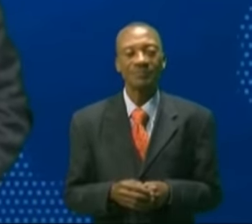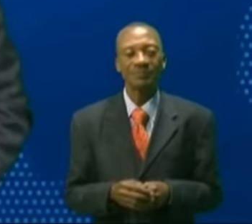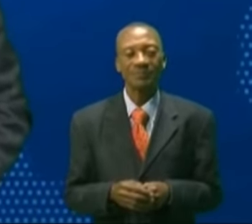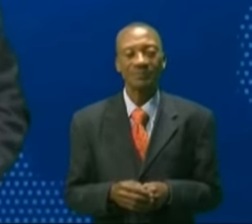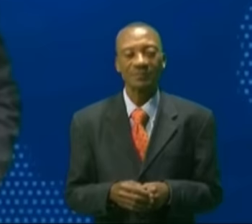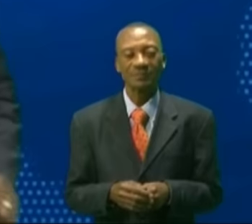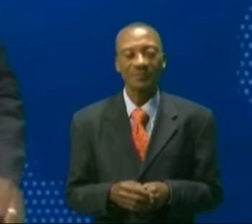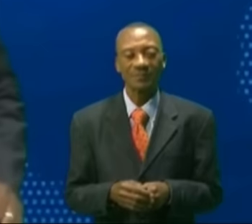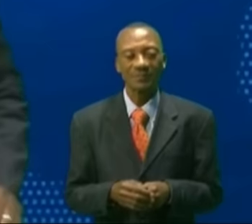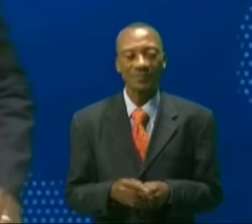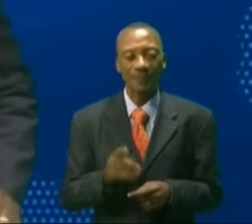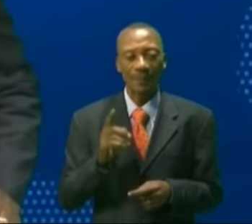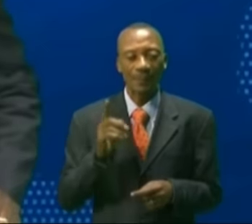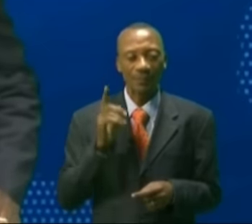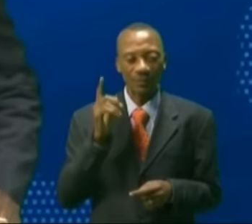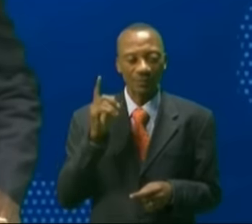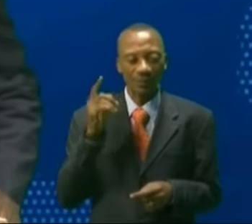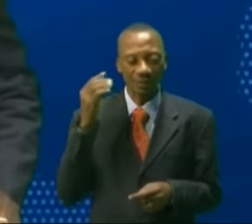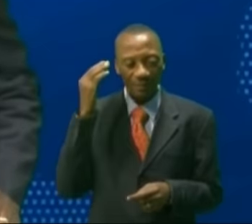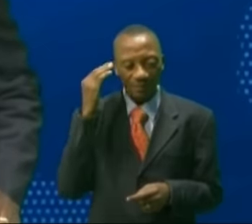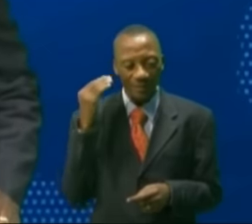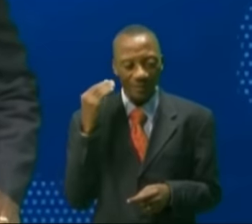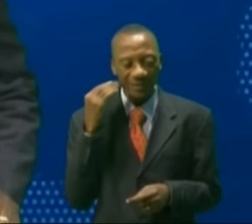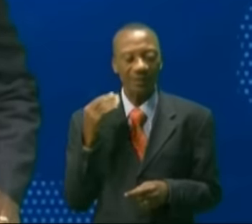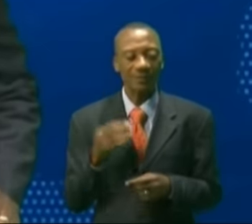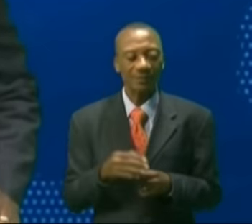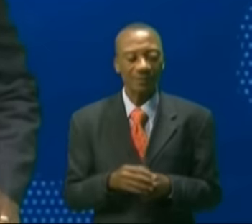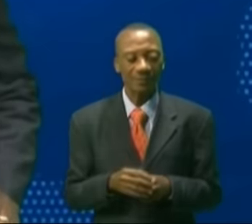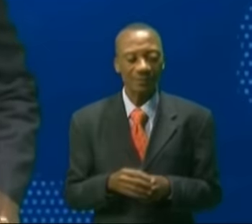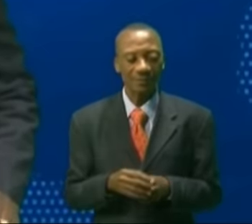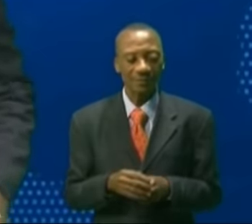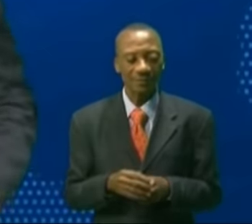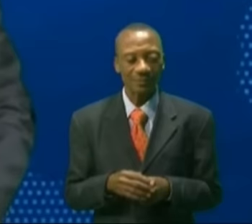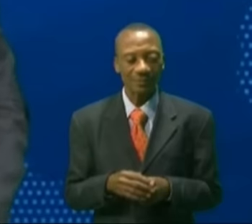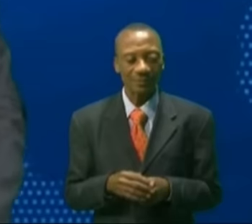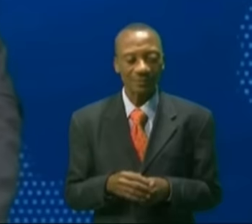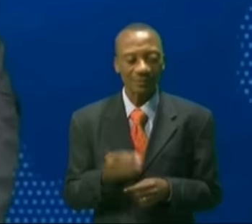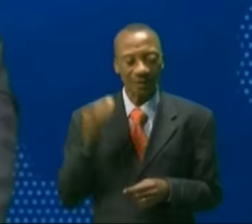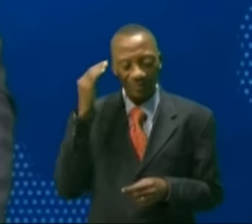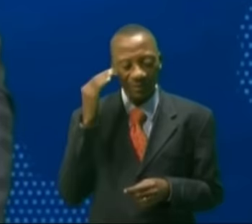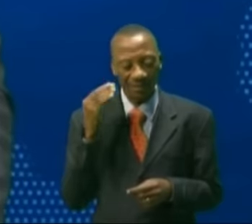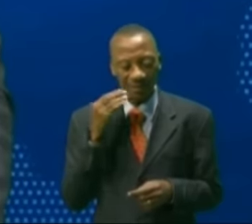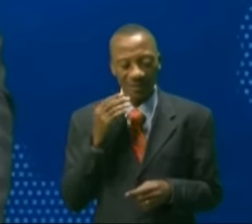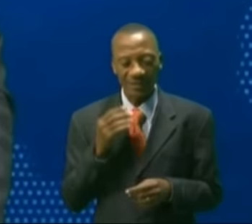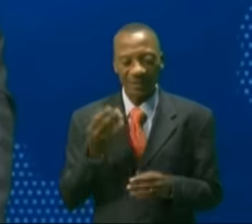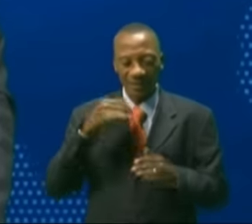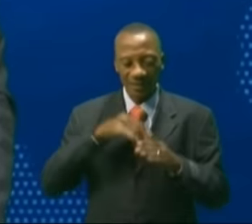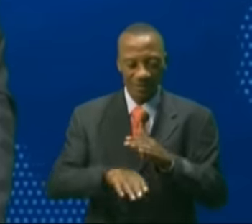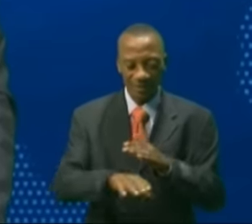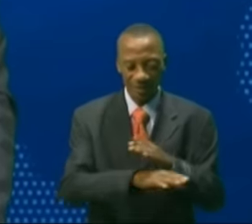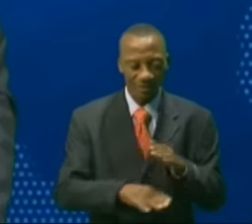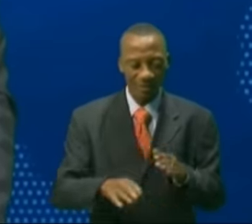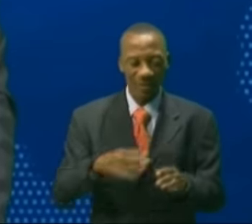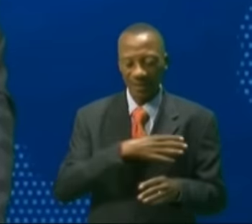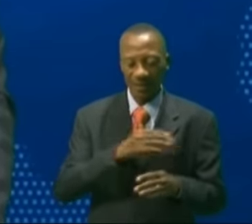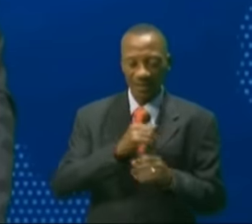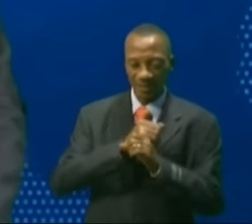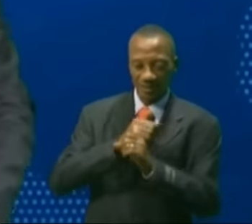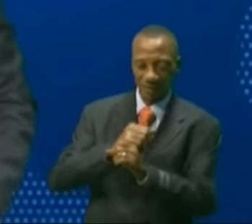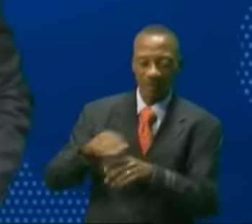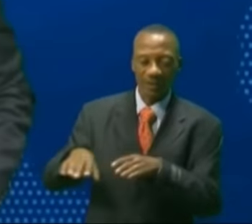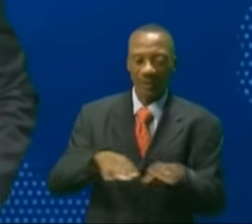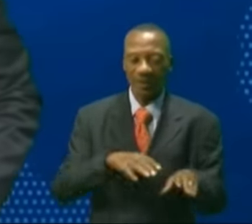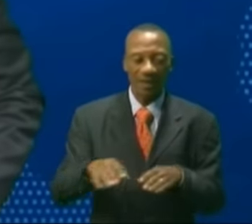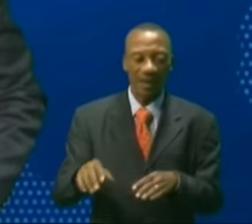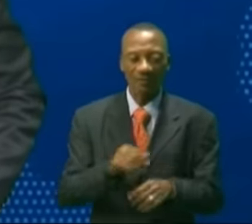ou la première ministre, le vice-premier ministre, ministre de l'Intérieur, Sécurité et Affaires coutumières,